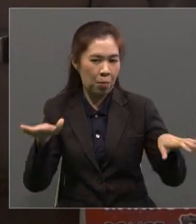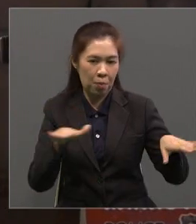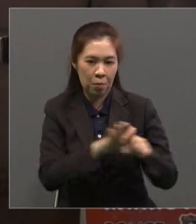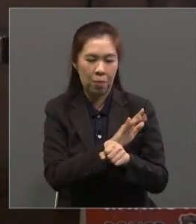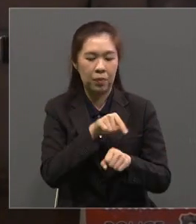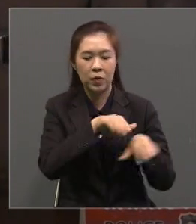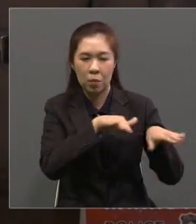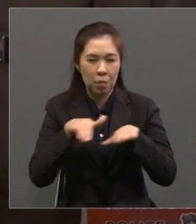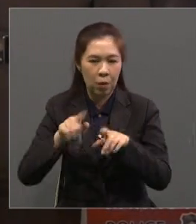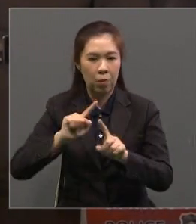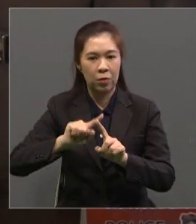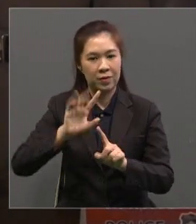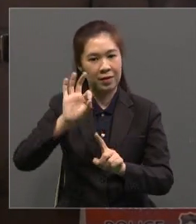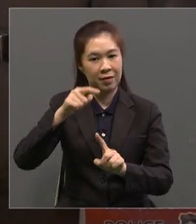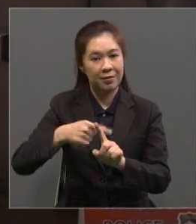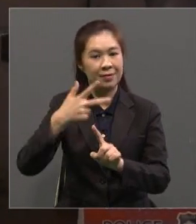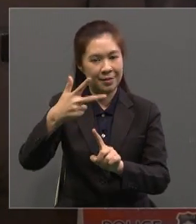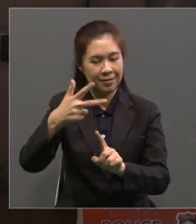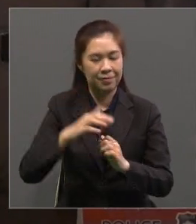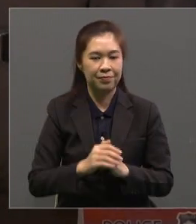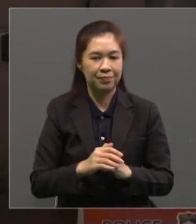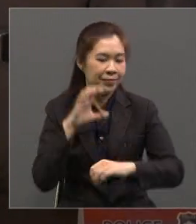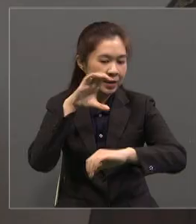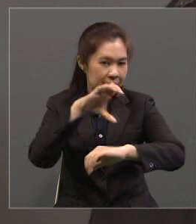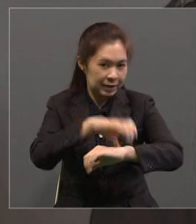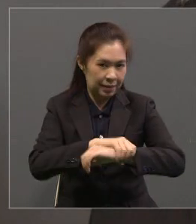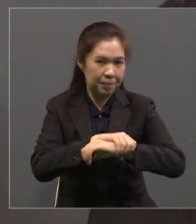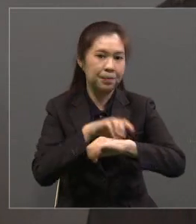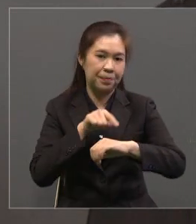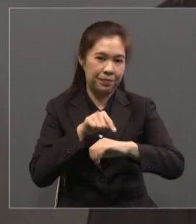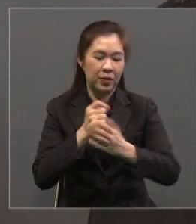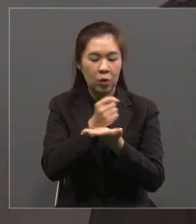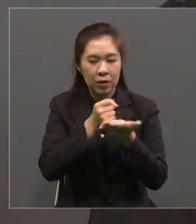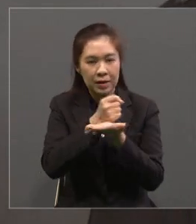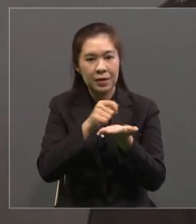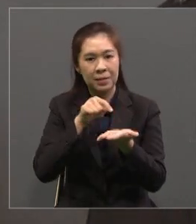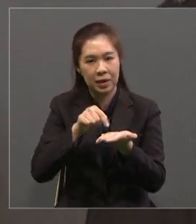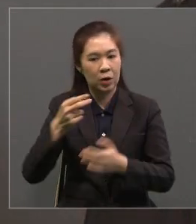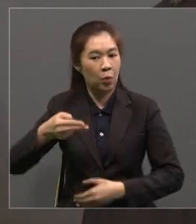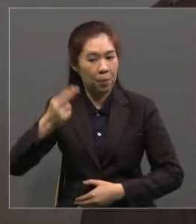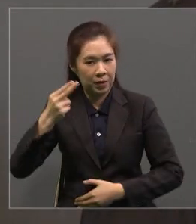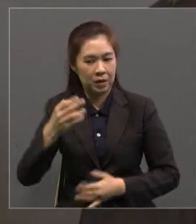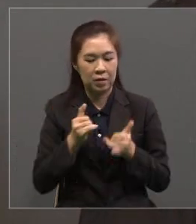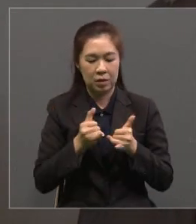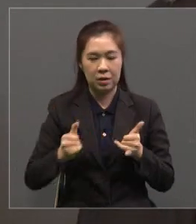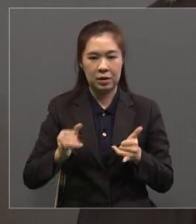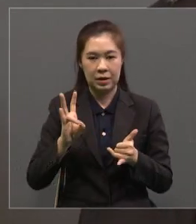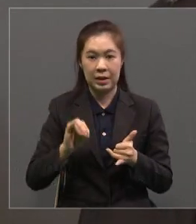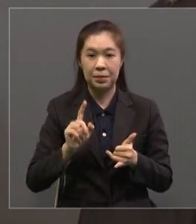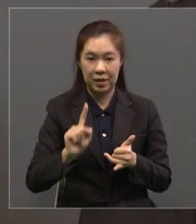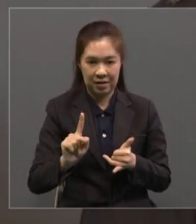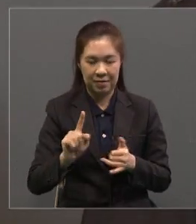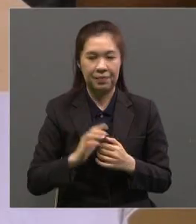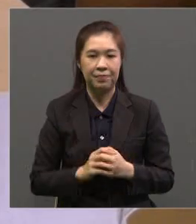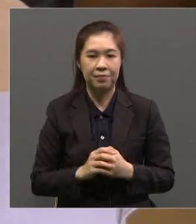เมื่อวันที่9มีนาคมที่ผ่านมาก็สามารถจับกุมคนที่เกี่ยวข้องกับยาเสพติดแล้วก็อาวุธปืนได้71คดี